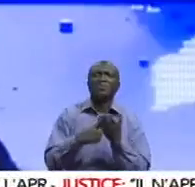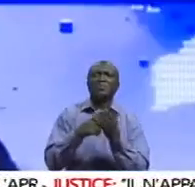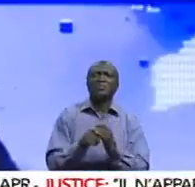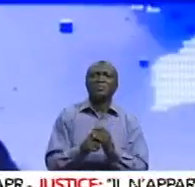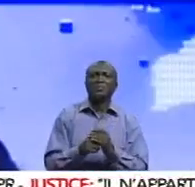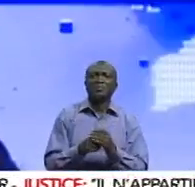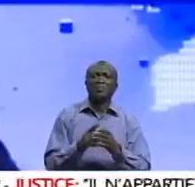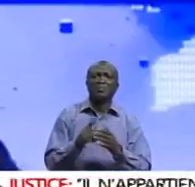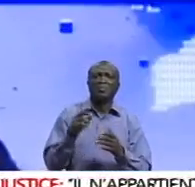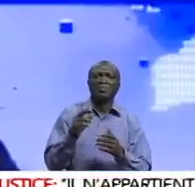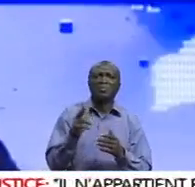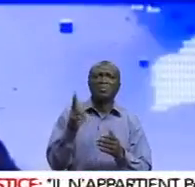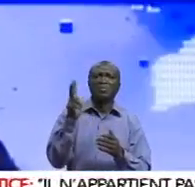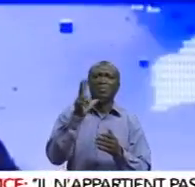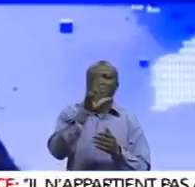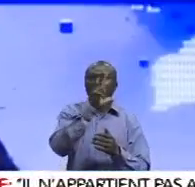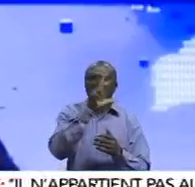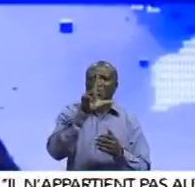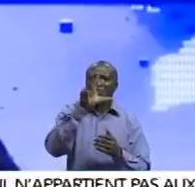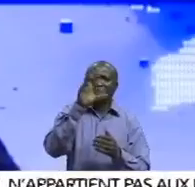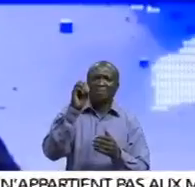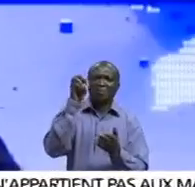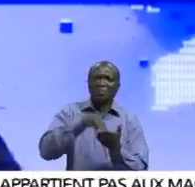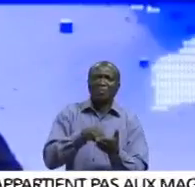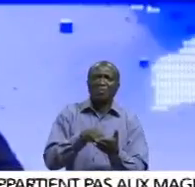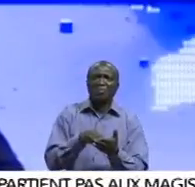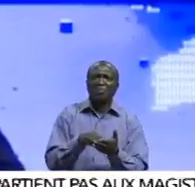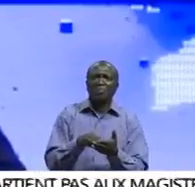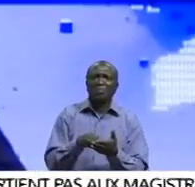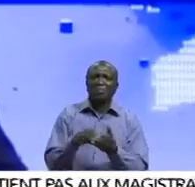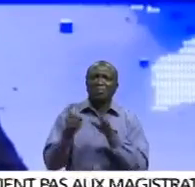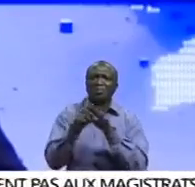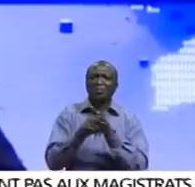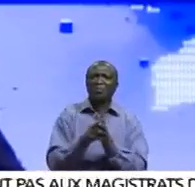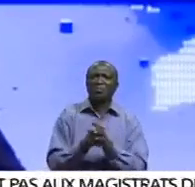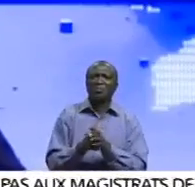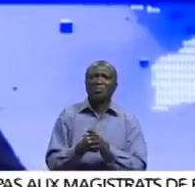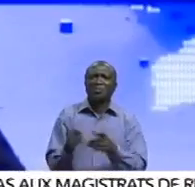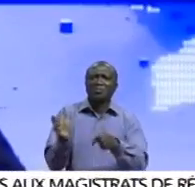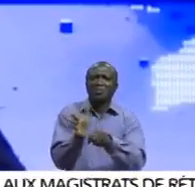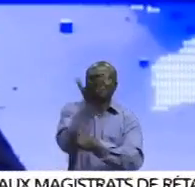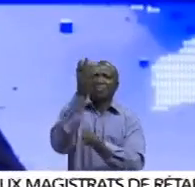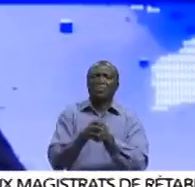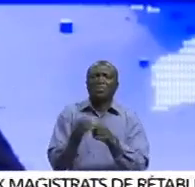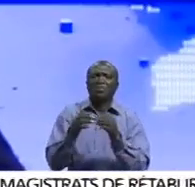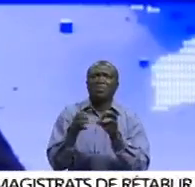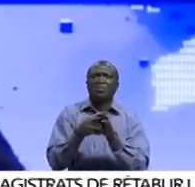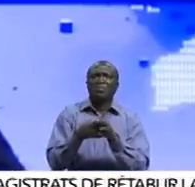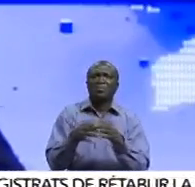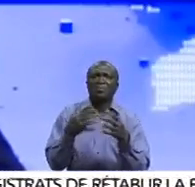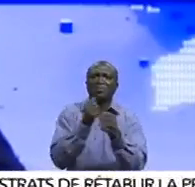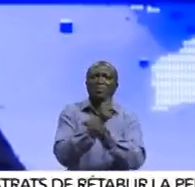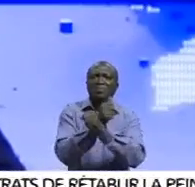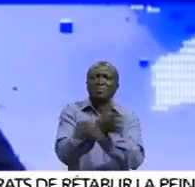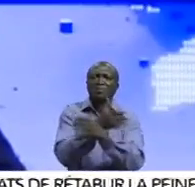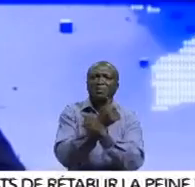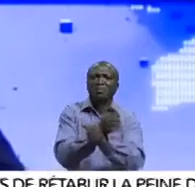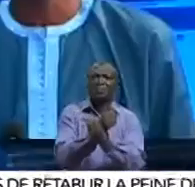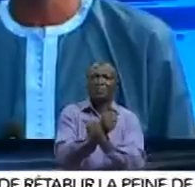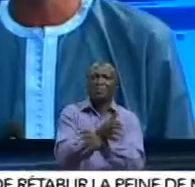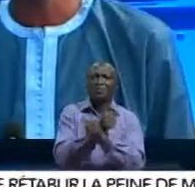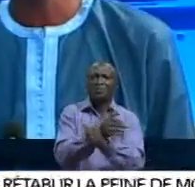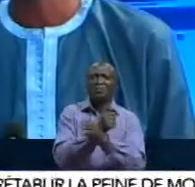digression 3000 sénégalais qui seraient menacés d'expulsion de l'Allemagne la position de amnestie internationale c'est c'est